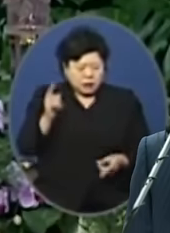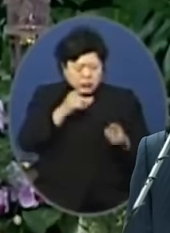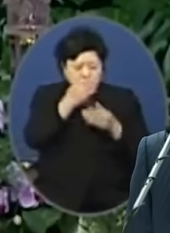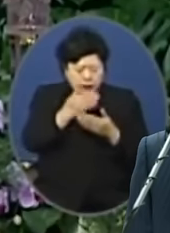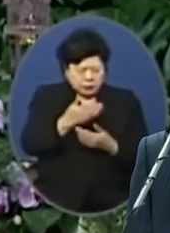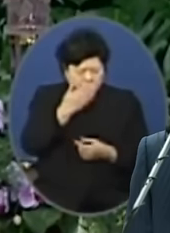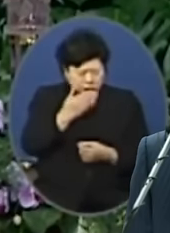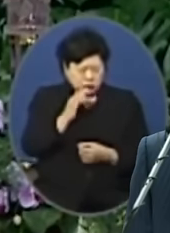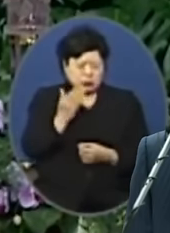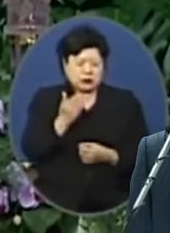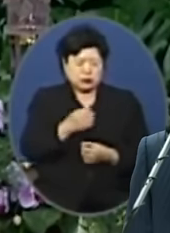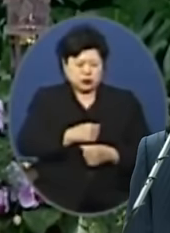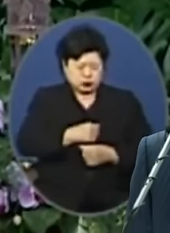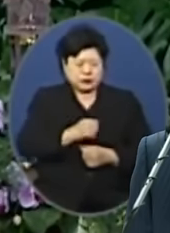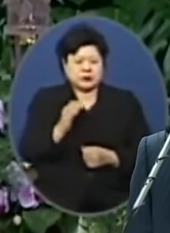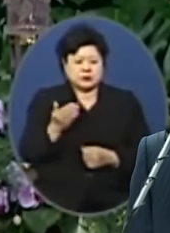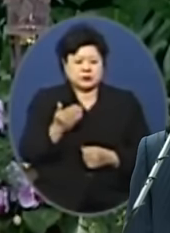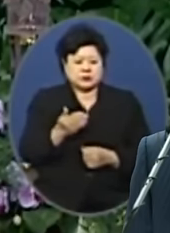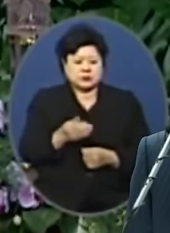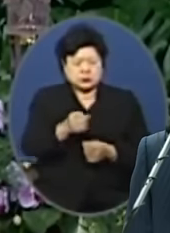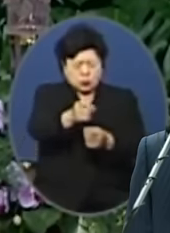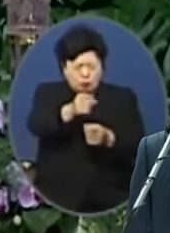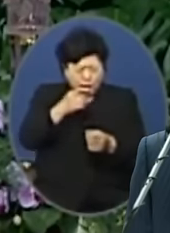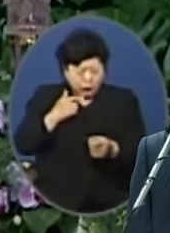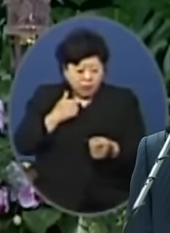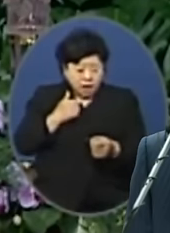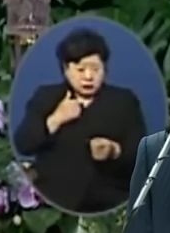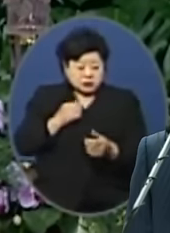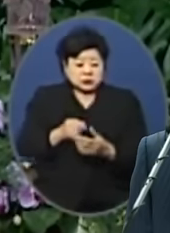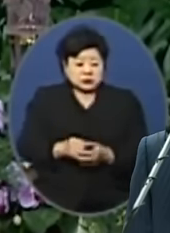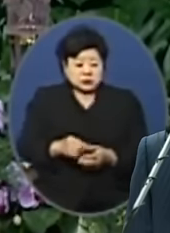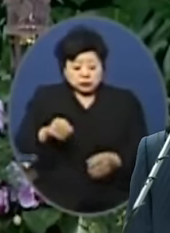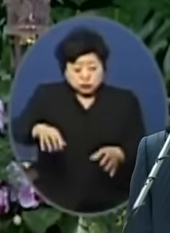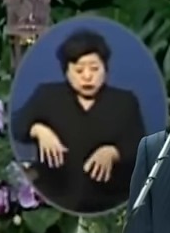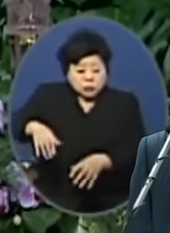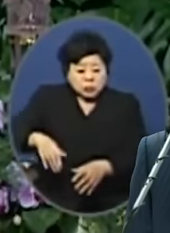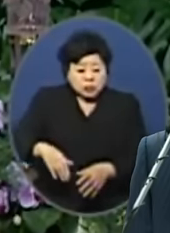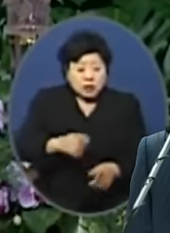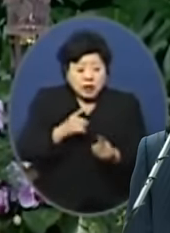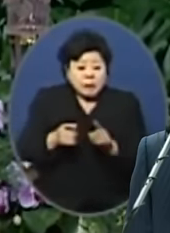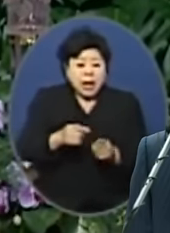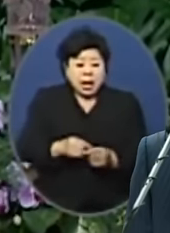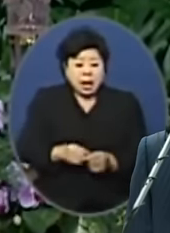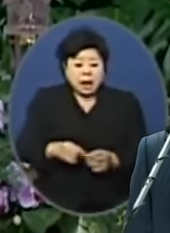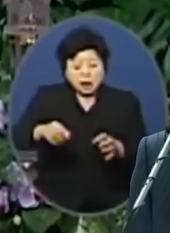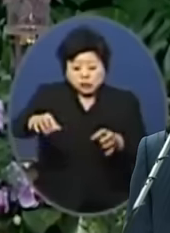받을 수 있는 것입니다. 화살은 주어도 말은 하고